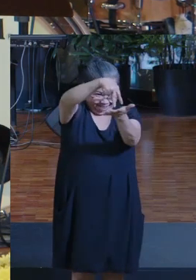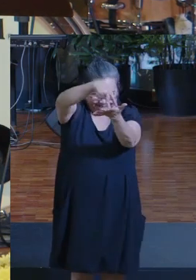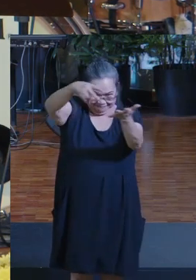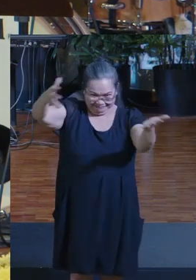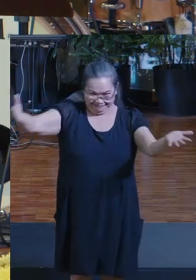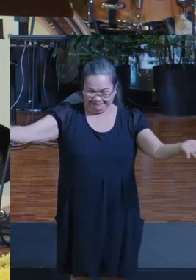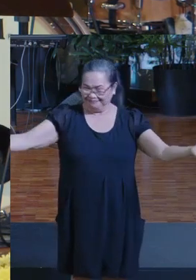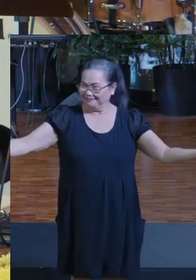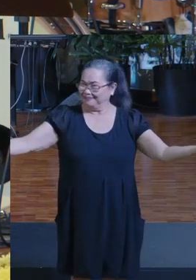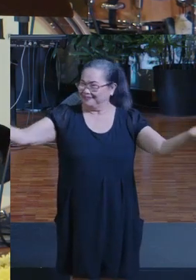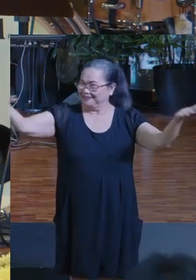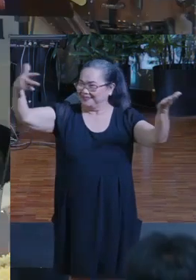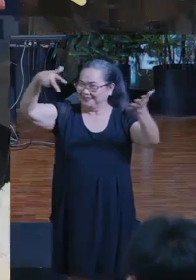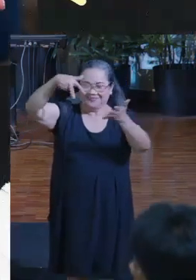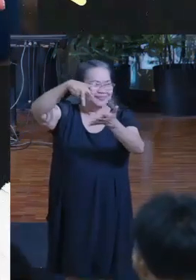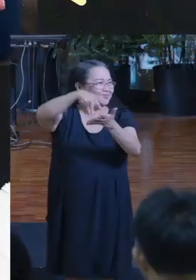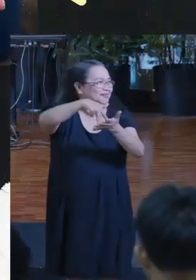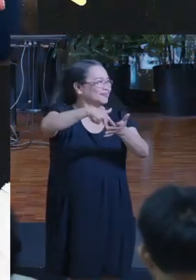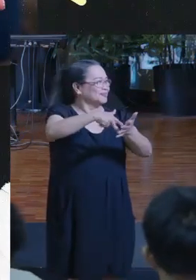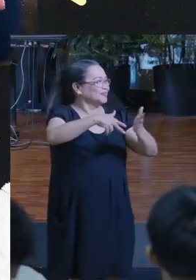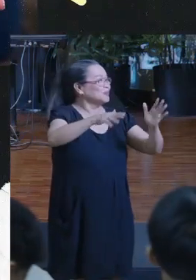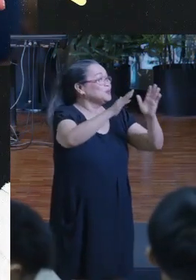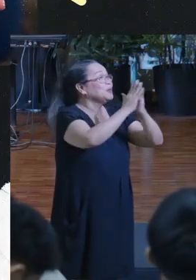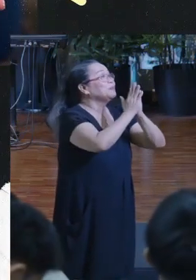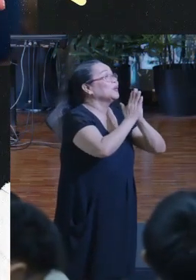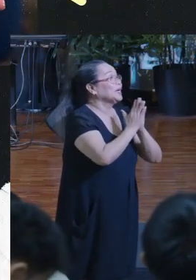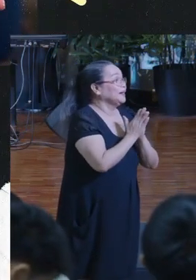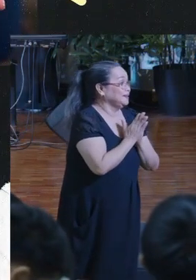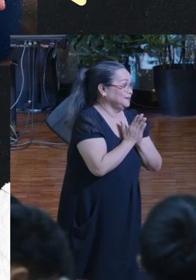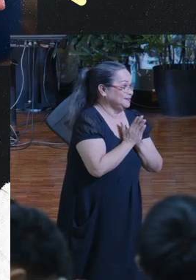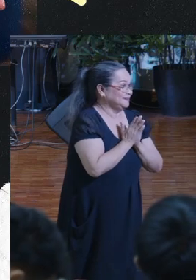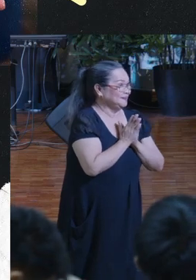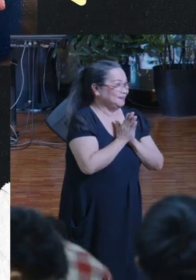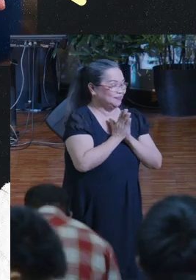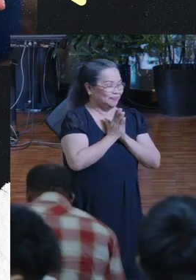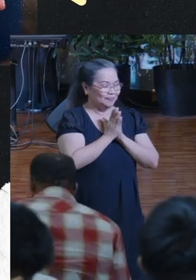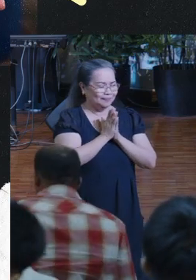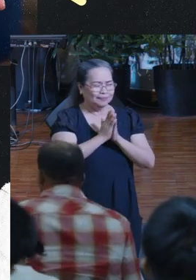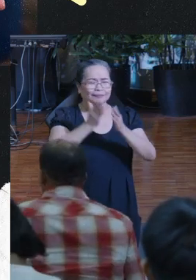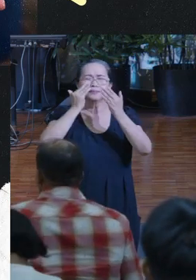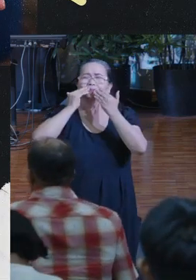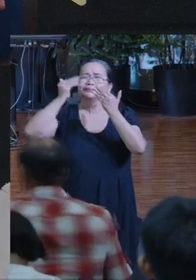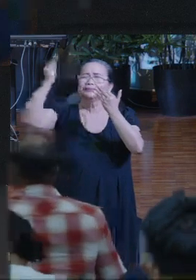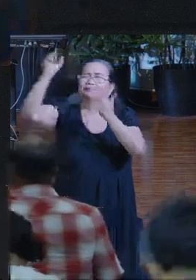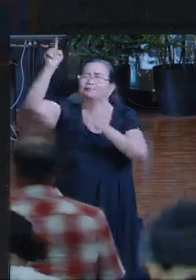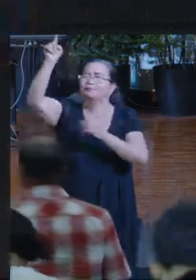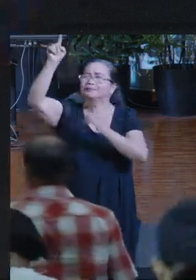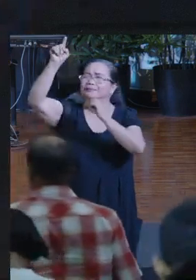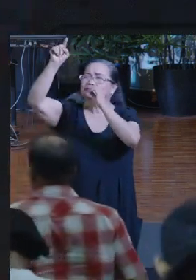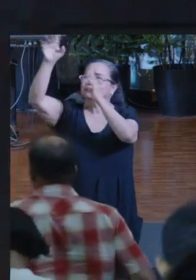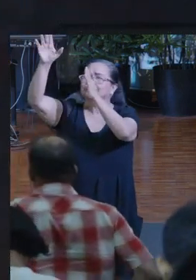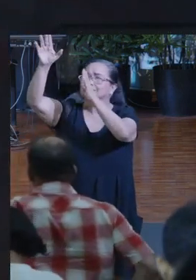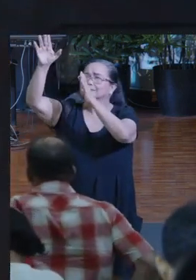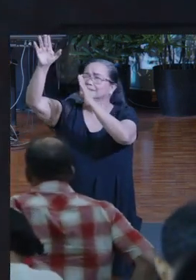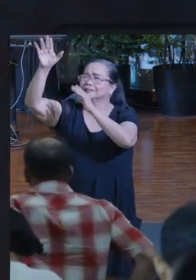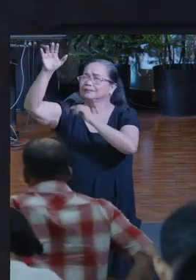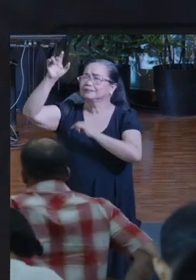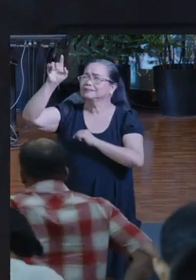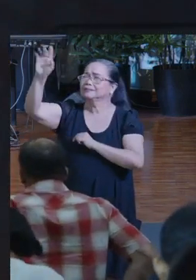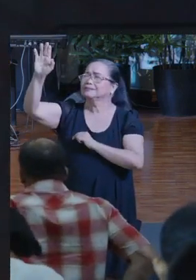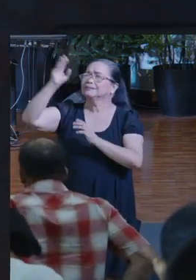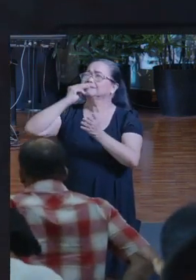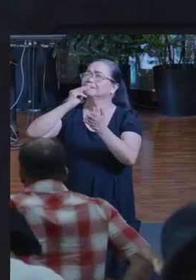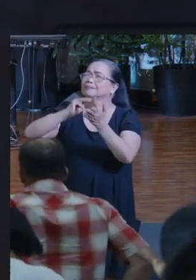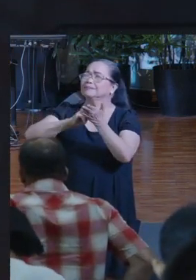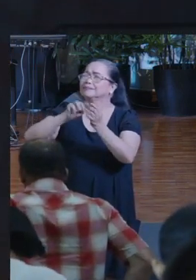kapatid. Tayo po'y mananalangin. Maraming salamat po, Panginoong Diyos, sa iyong mensahe